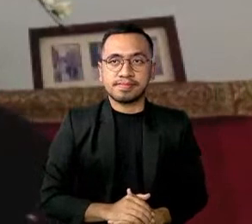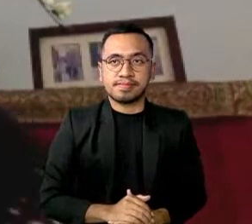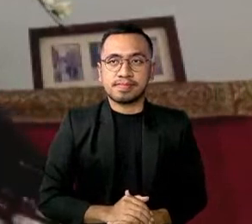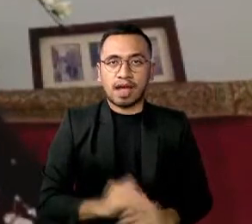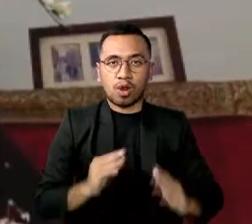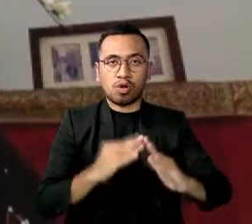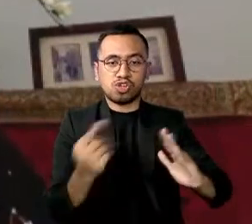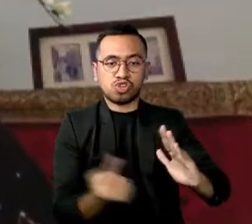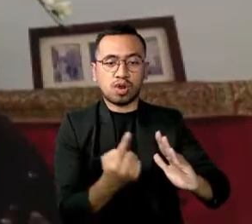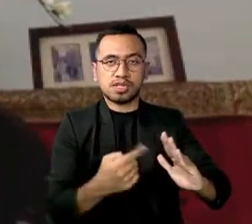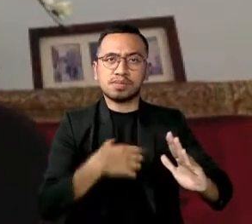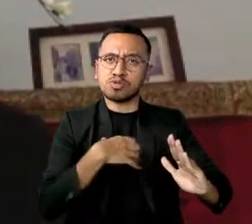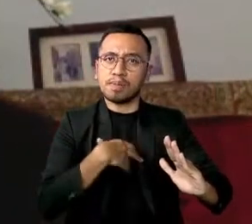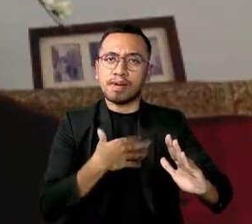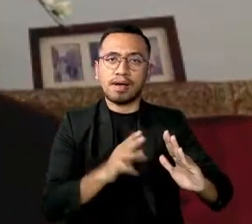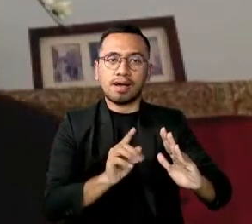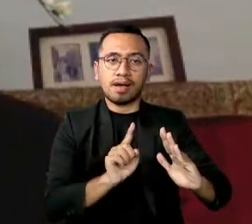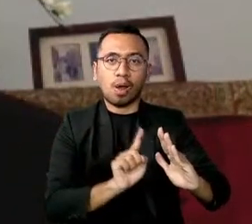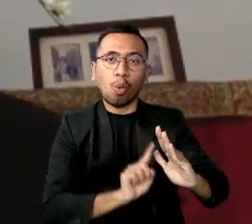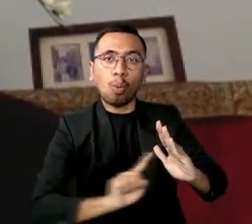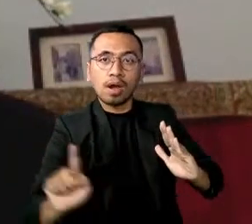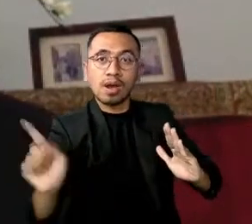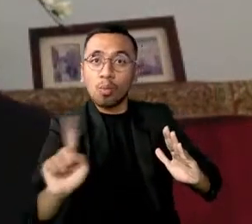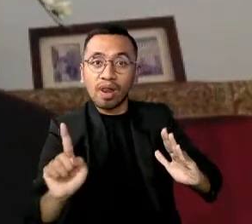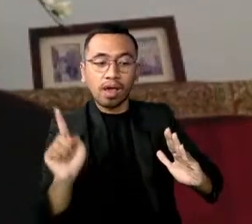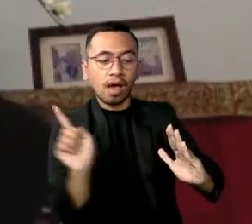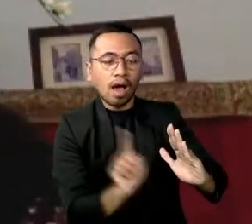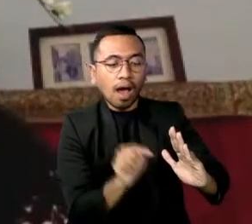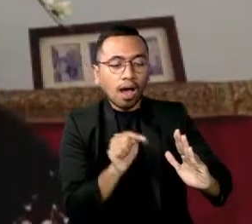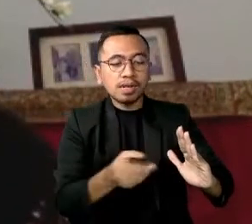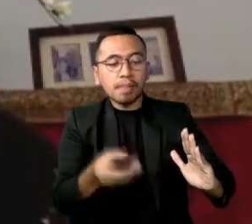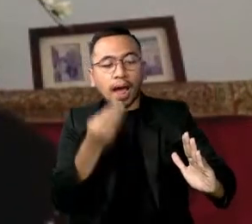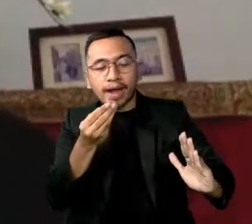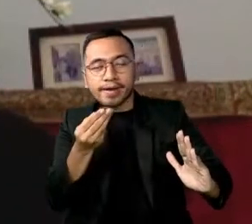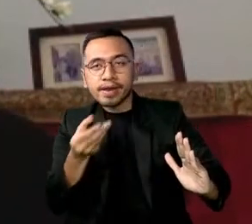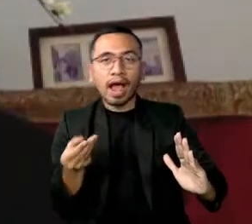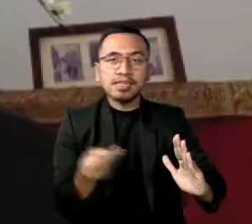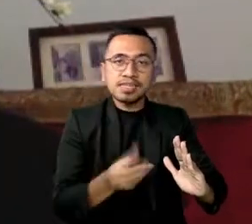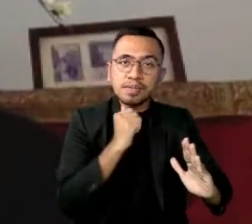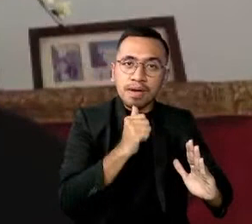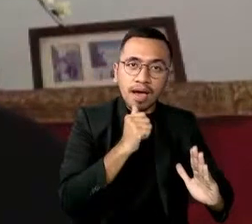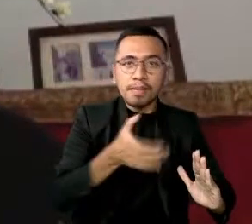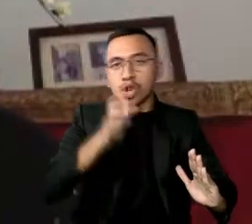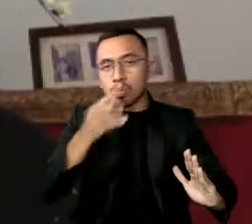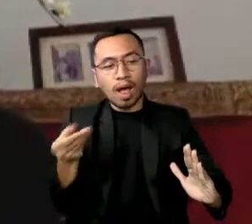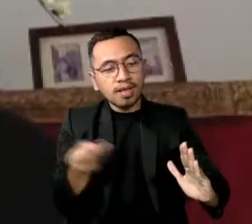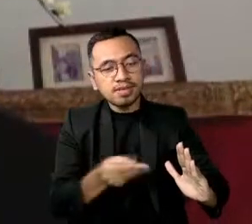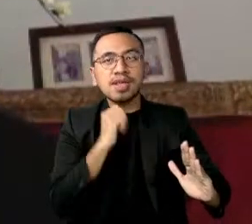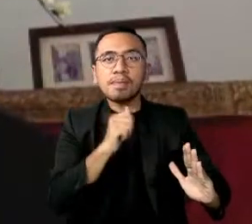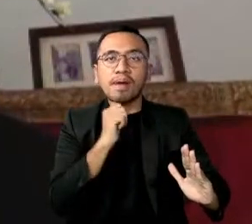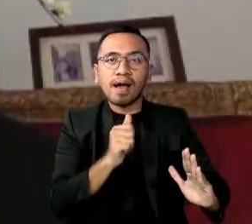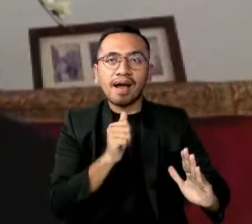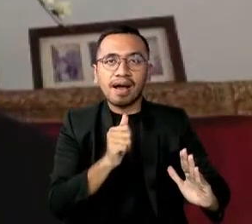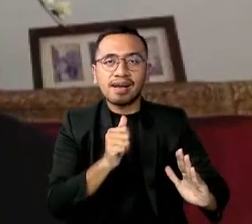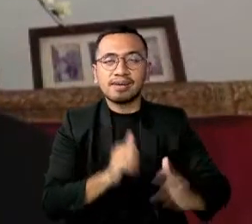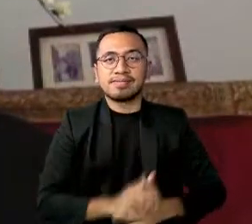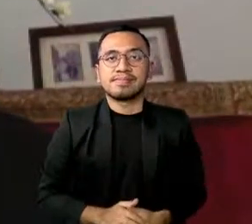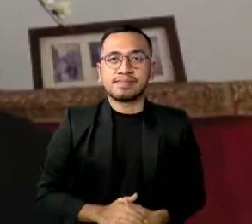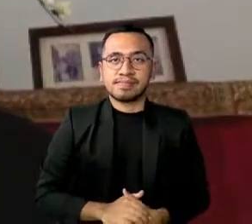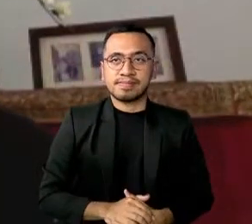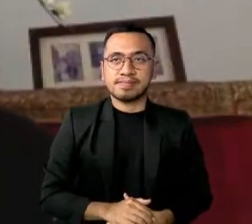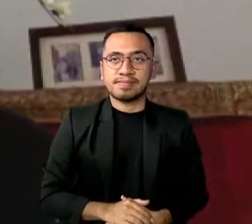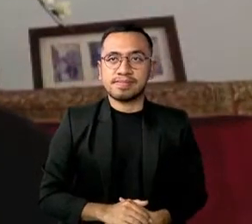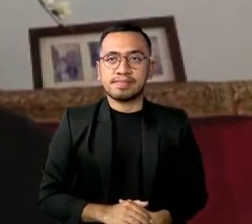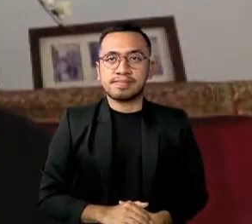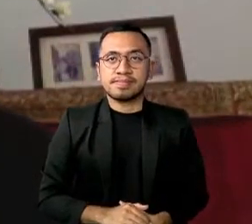tentu Mereka nggak boleh keluar Siapa yang kasih makan minum ini yang menjadi masalah sehingga akhirnya Berdasarkan engsub